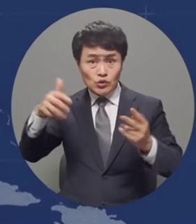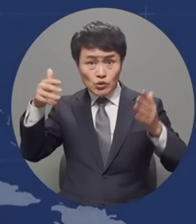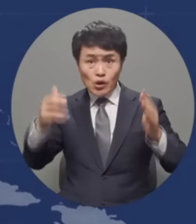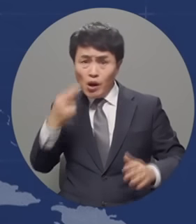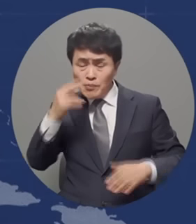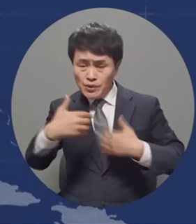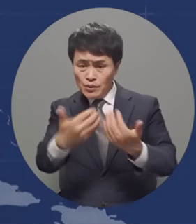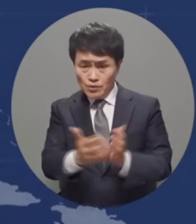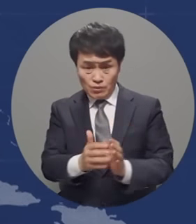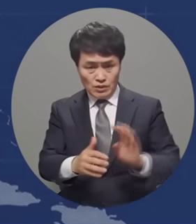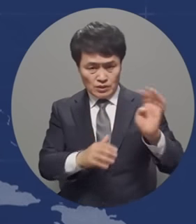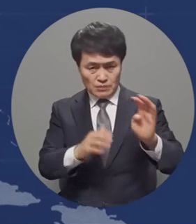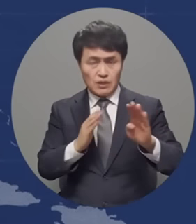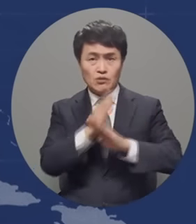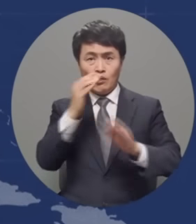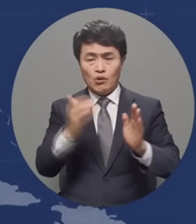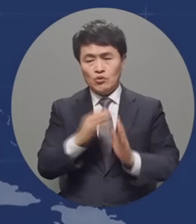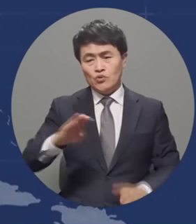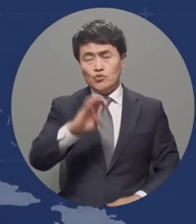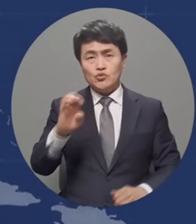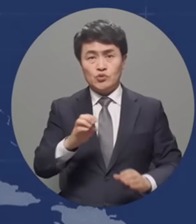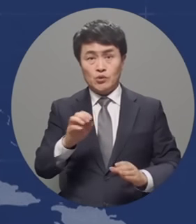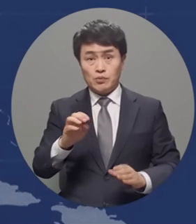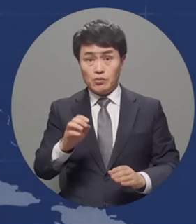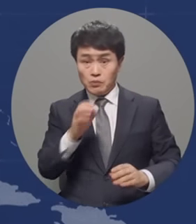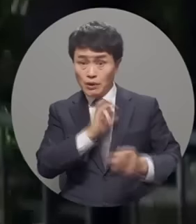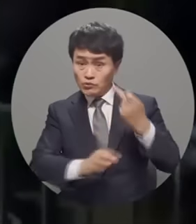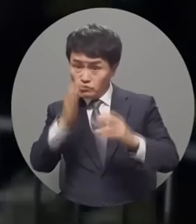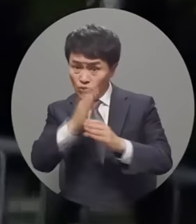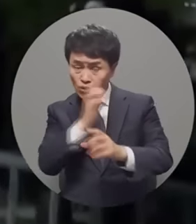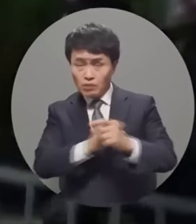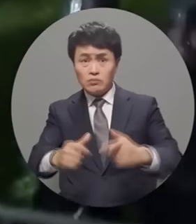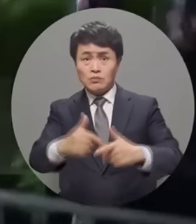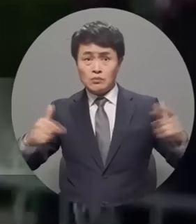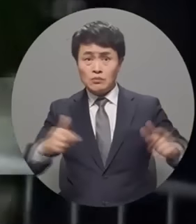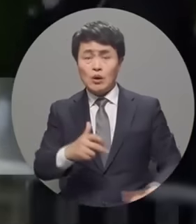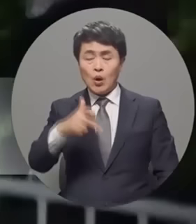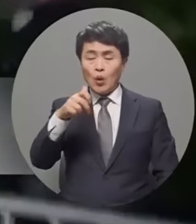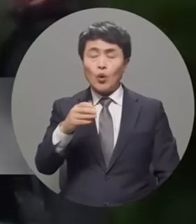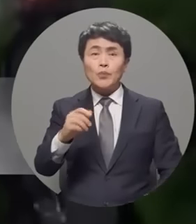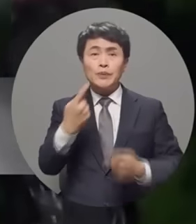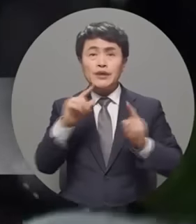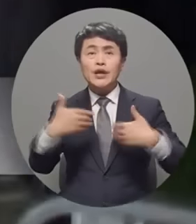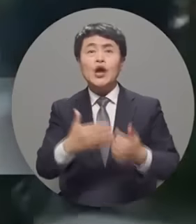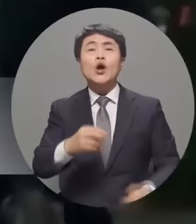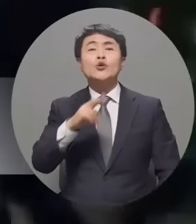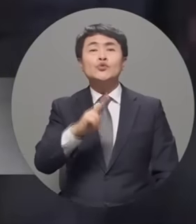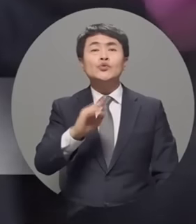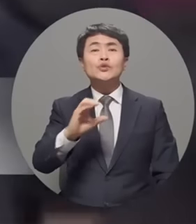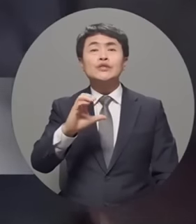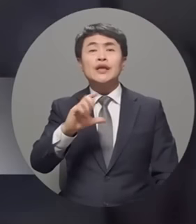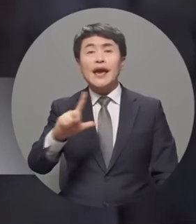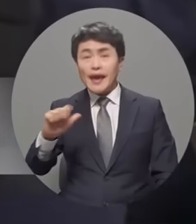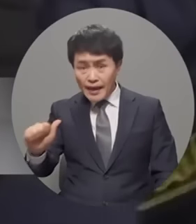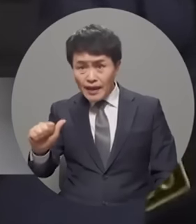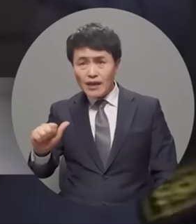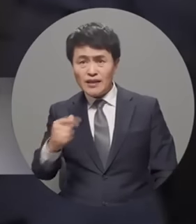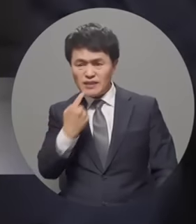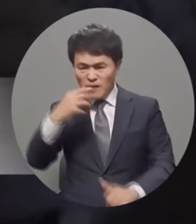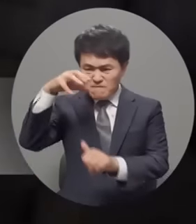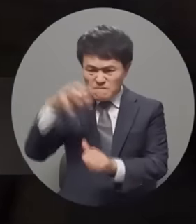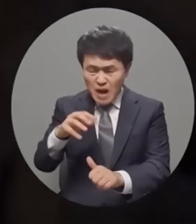40여 개 대학을 넘어 유럽과 중동으로까지 번졌고 콜롬비아대에 이어 UCLA도 강제 진압하면서 체포